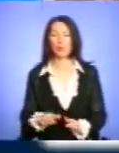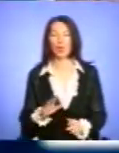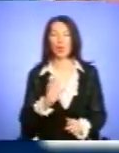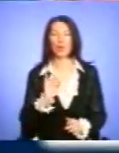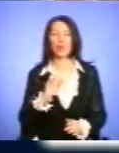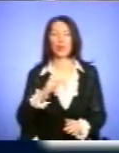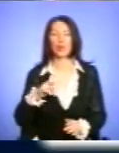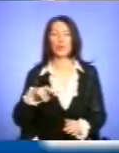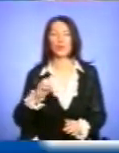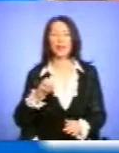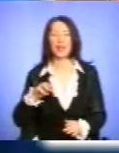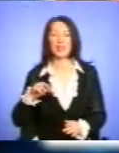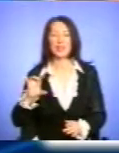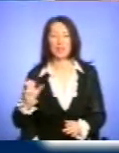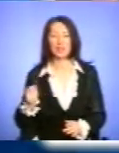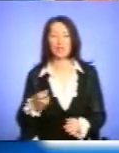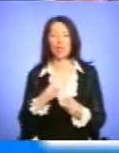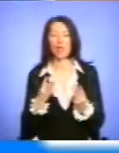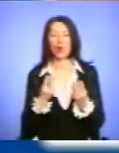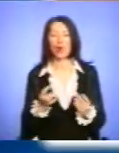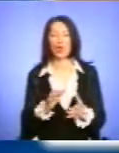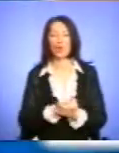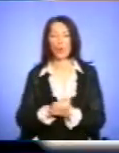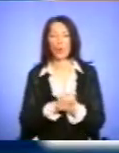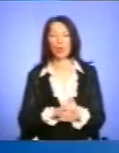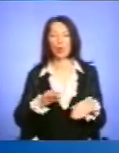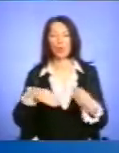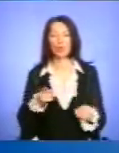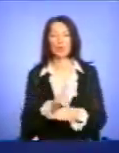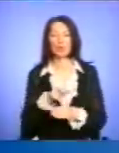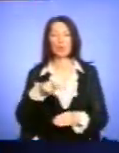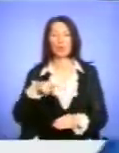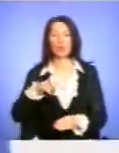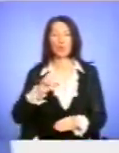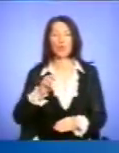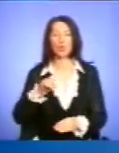Вифлеємський вогонь миру передали тернопільські пластуни обласній владі.